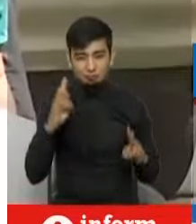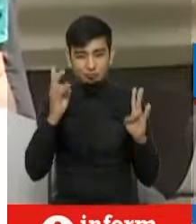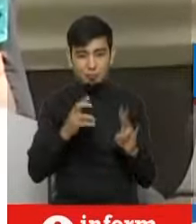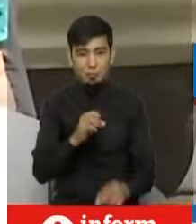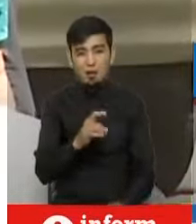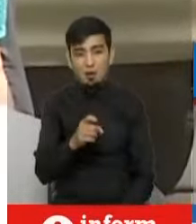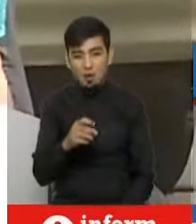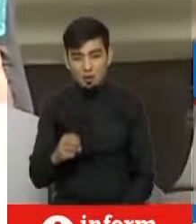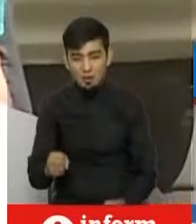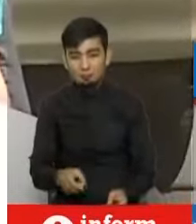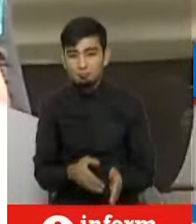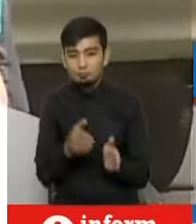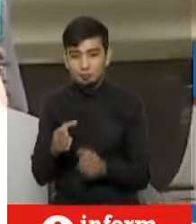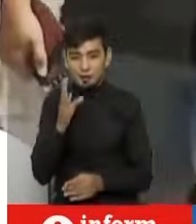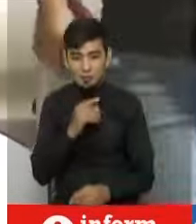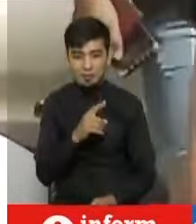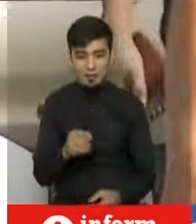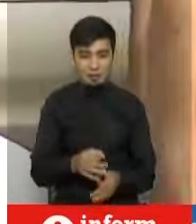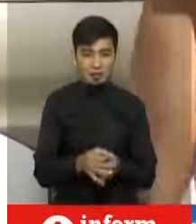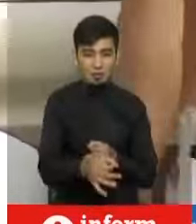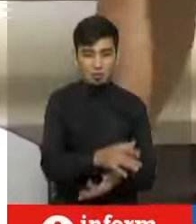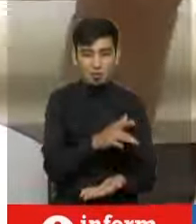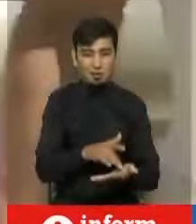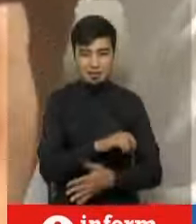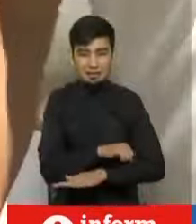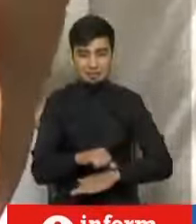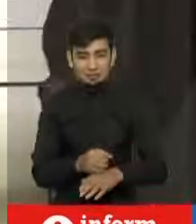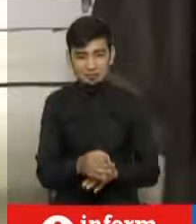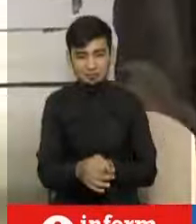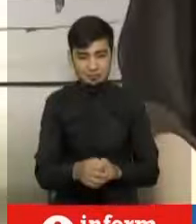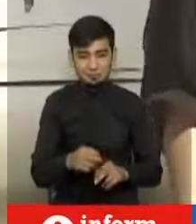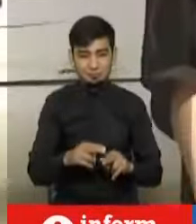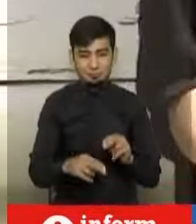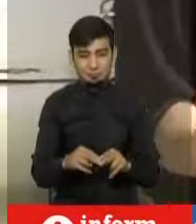барахолке могут перенести за черту города. Елеман Раимбеков, Влад Шишко, Информбюро.